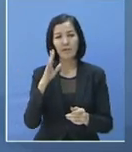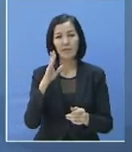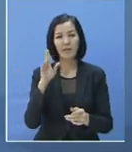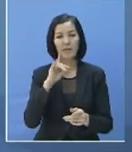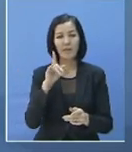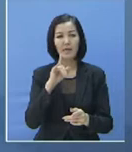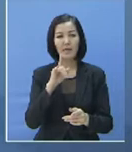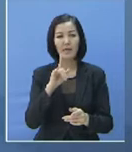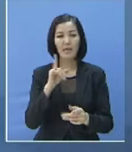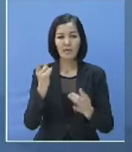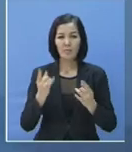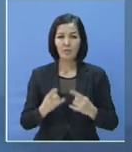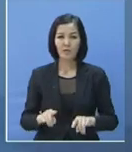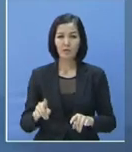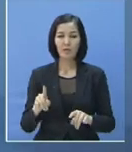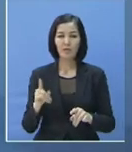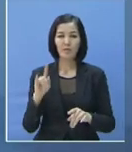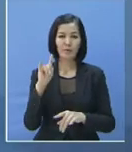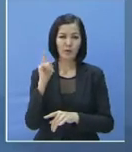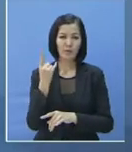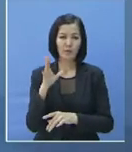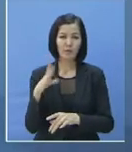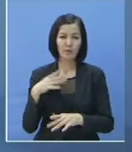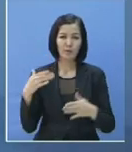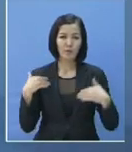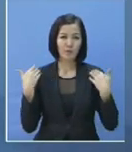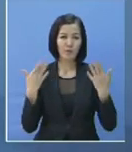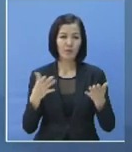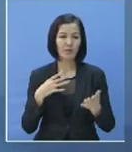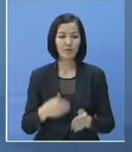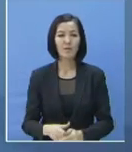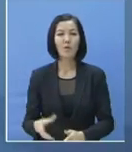бөленген шаңырақты облыс әкімі Амандық Баталов арнайы барып құттықтады.